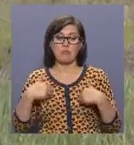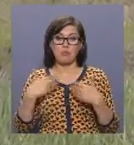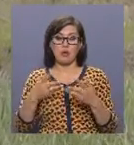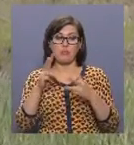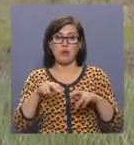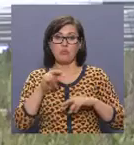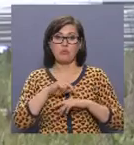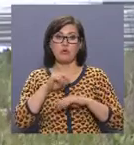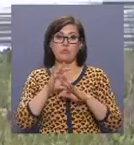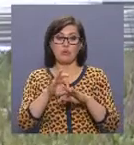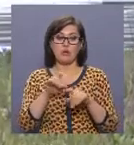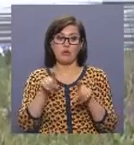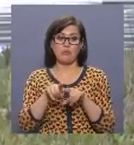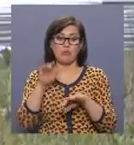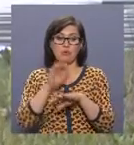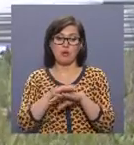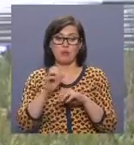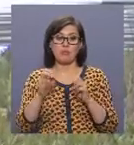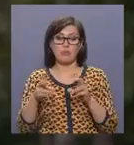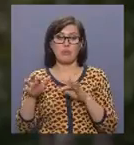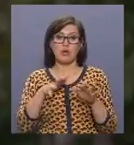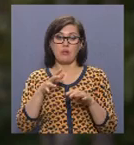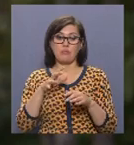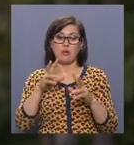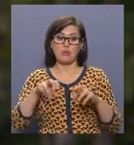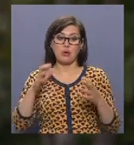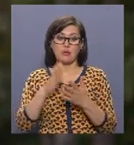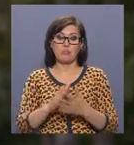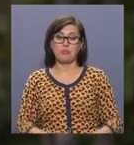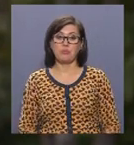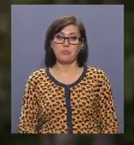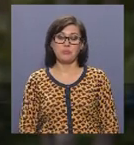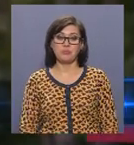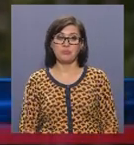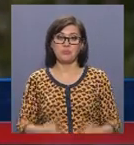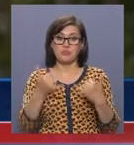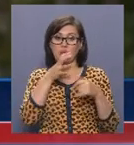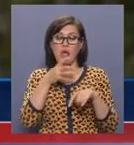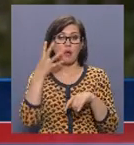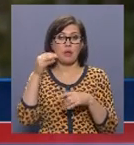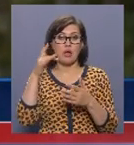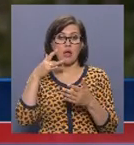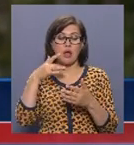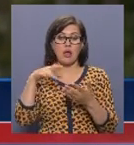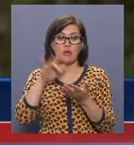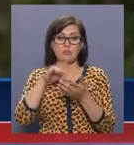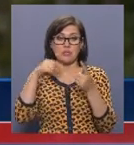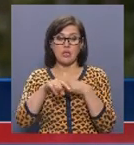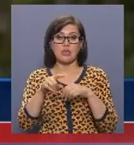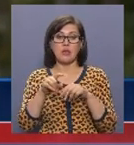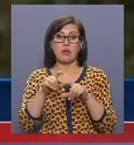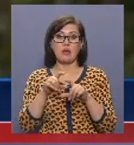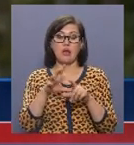тергеу жүргізіліп алаяқтық фактісі бойынша қылмыстық іс қозғалды. Қазіргі таңда Алматы қаласының ішкі істер басқармасымен